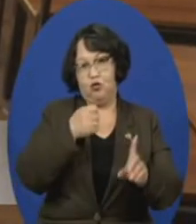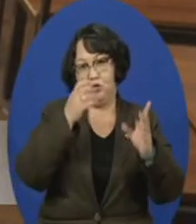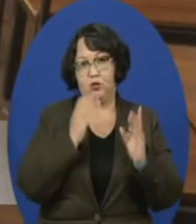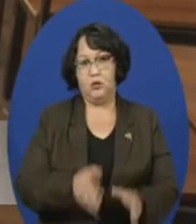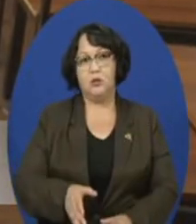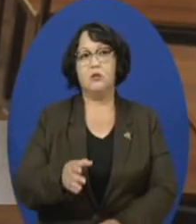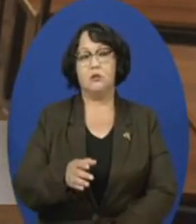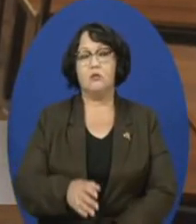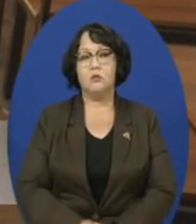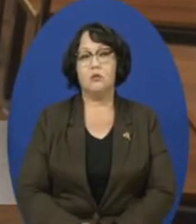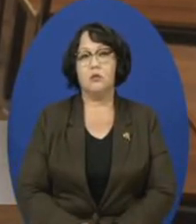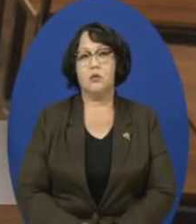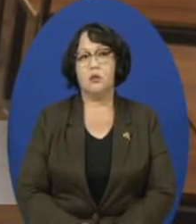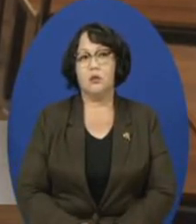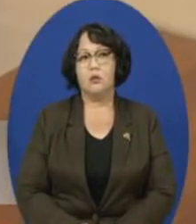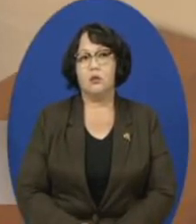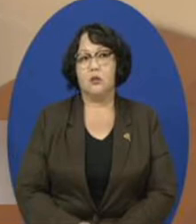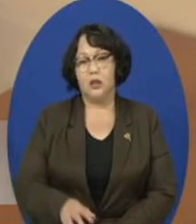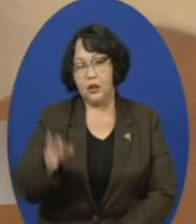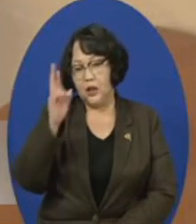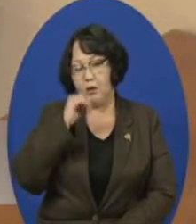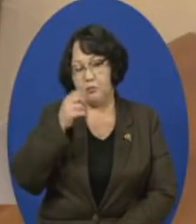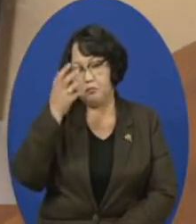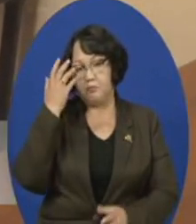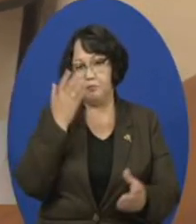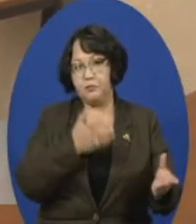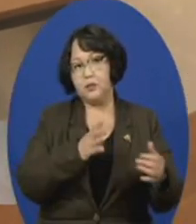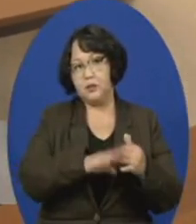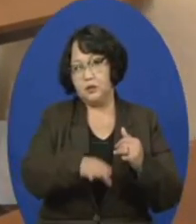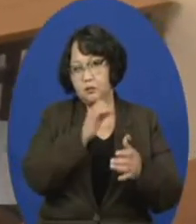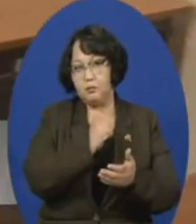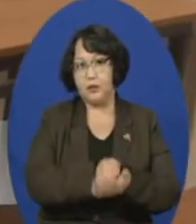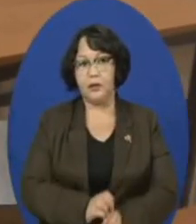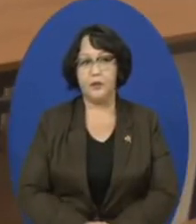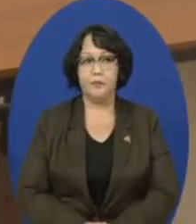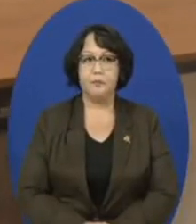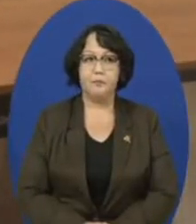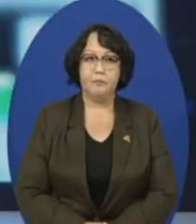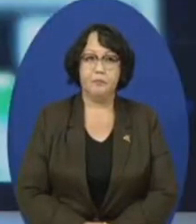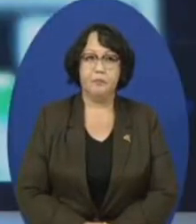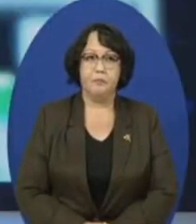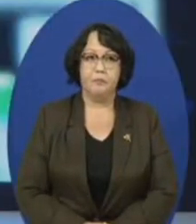байна. Салбарын яам саналаа засгийн газар улсын онцгой комисс танилцуулж эцэслэн батлах юм.